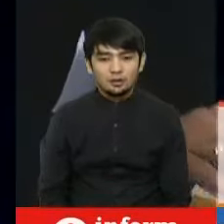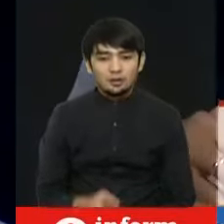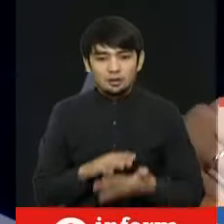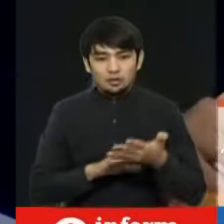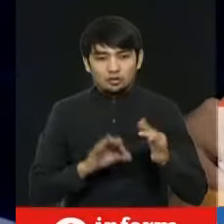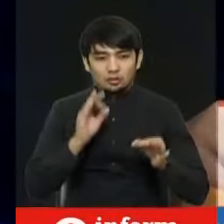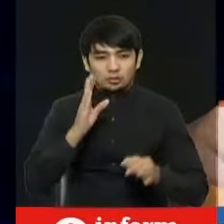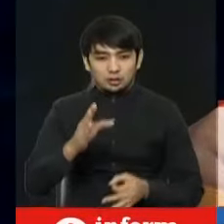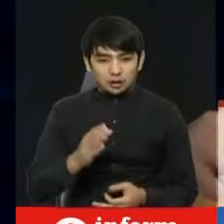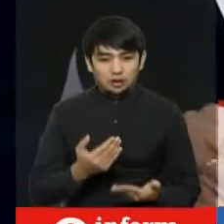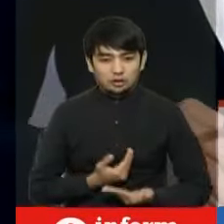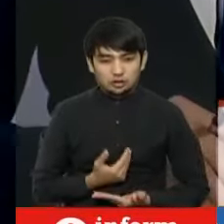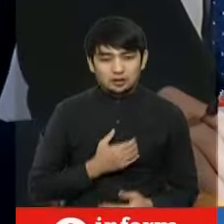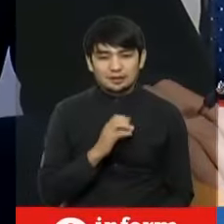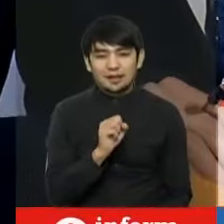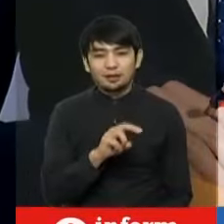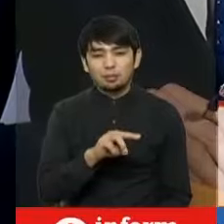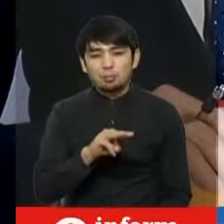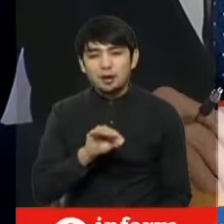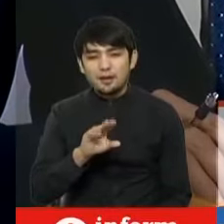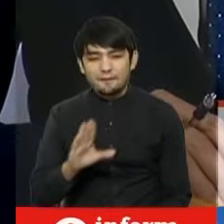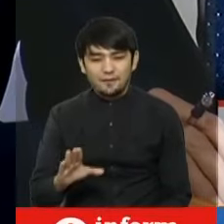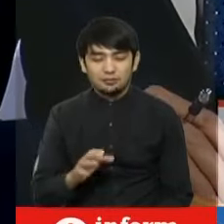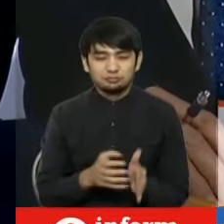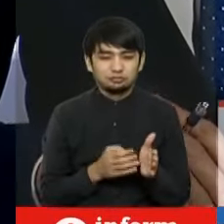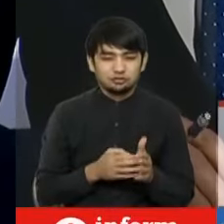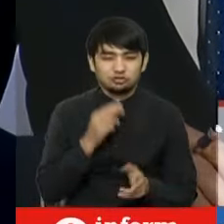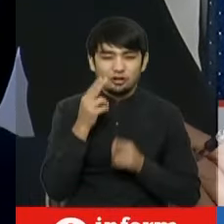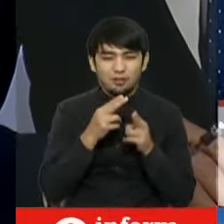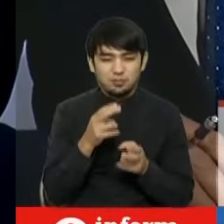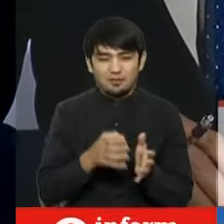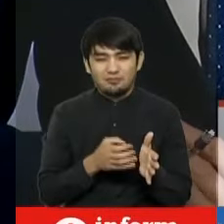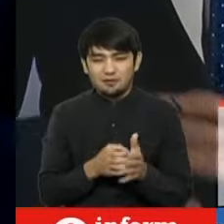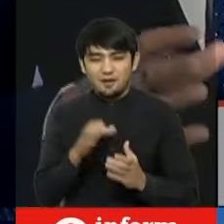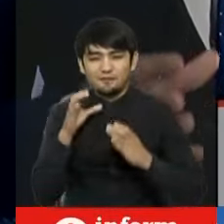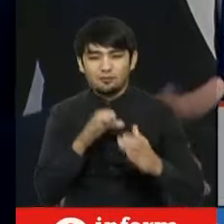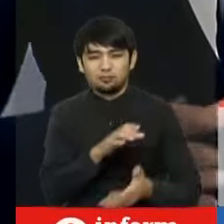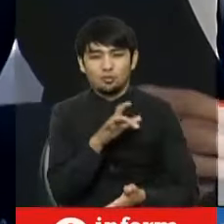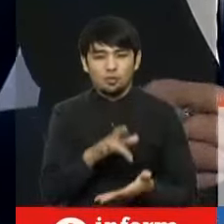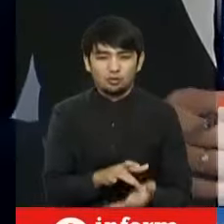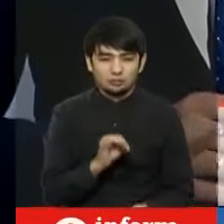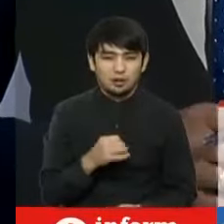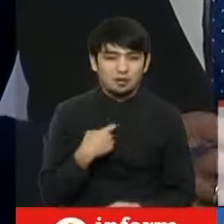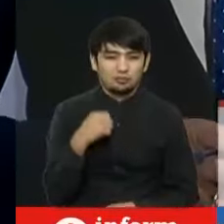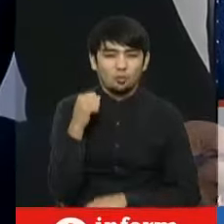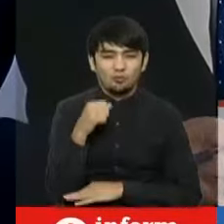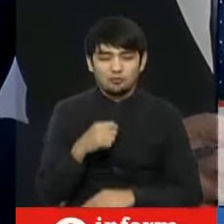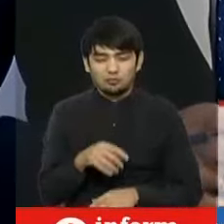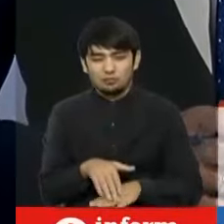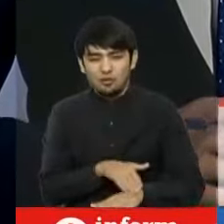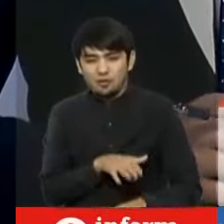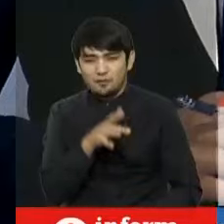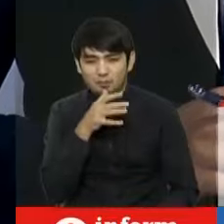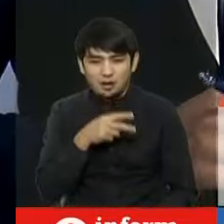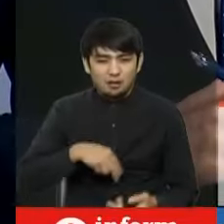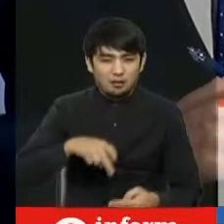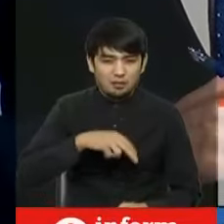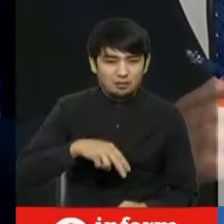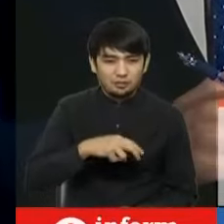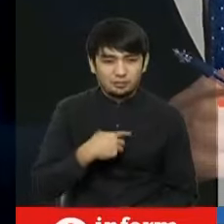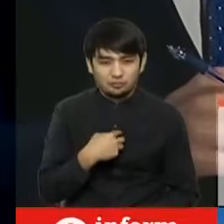Продолжаем выпуск. Жители Сатпаева жалуются на нехватку автобусов в городе. Говорят, что вынуждены тратить свое драгоценное время